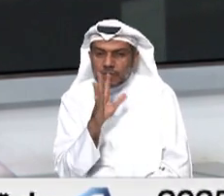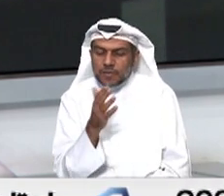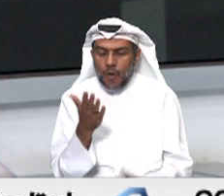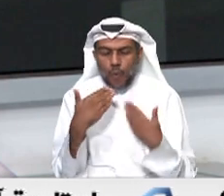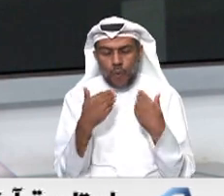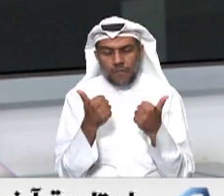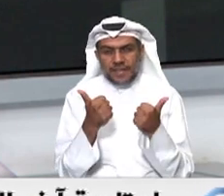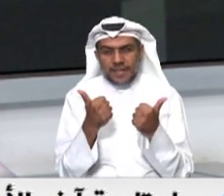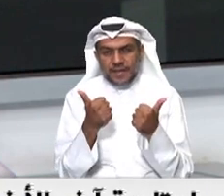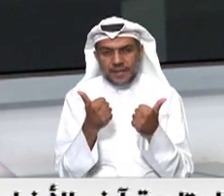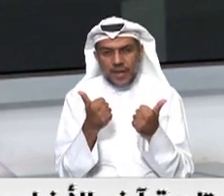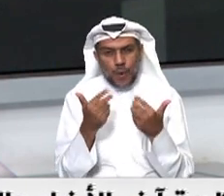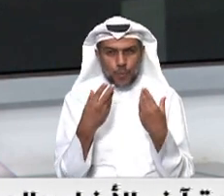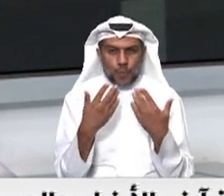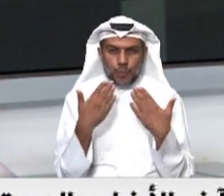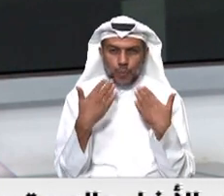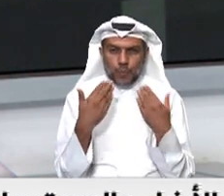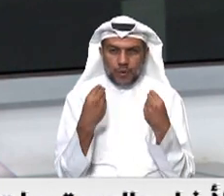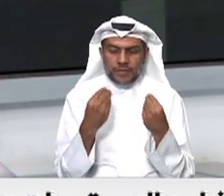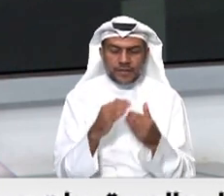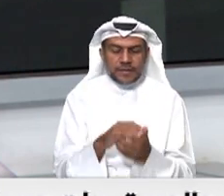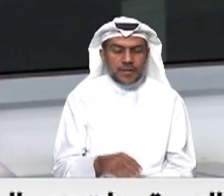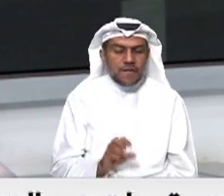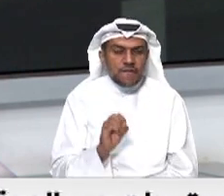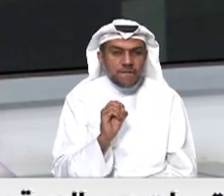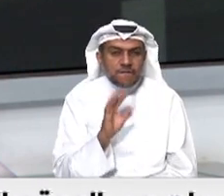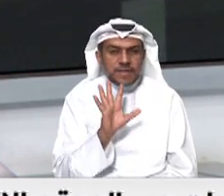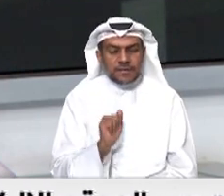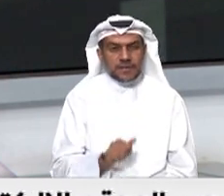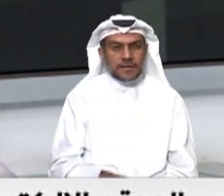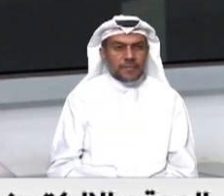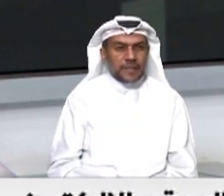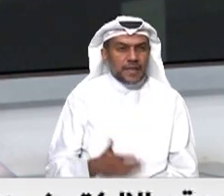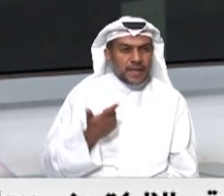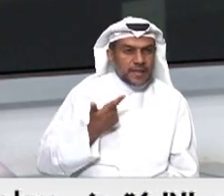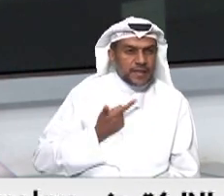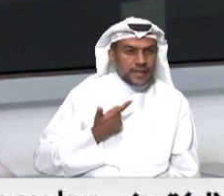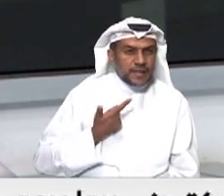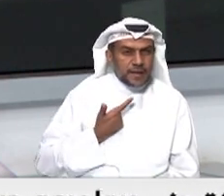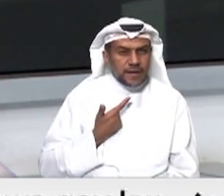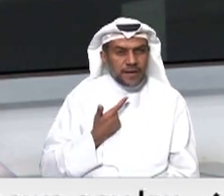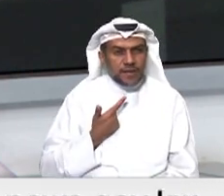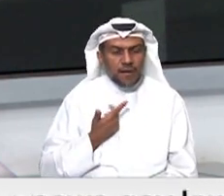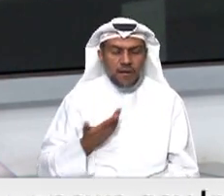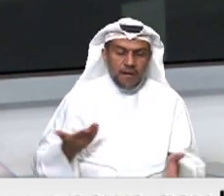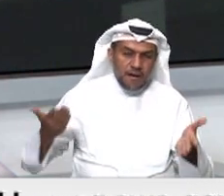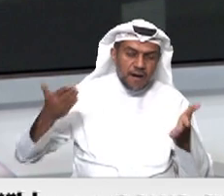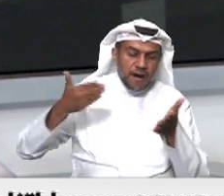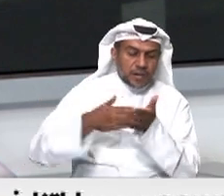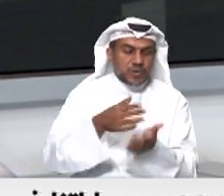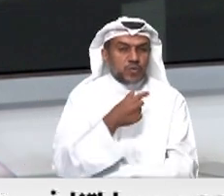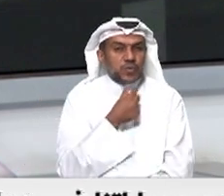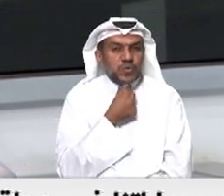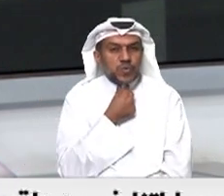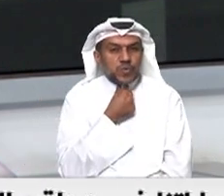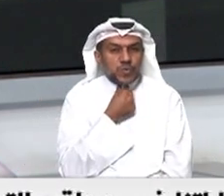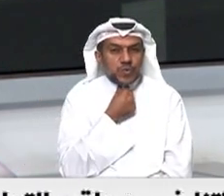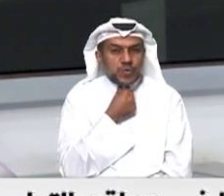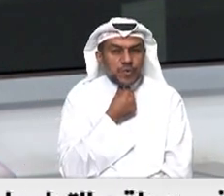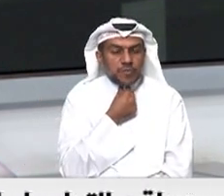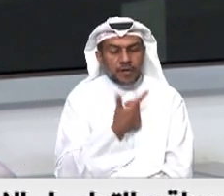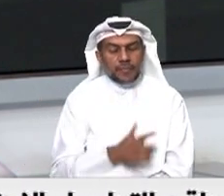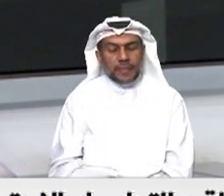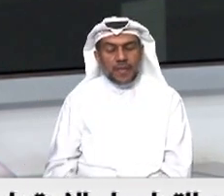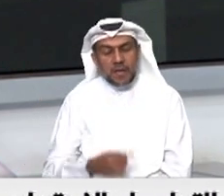لاحظ نتوقع عوده الرياح الشماليه الغربيه من يوم الثلاثاء وراح تستمر معانا حتى يوم الجمعه ايضا فرص الاغبار